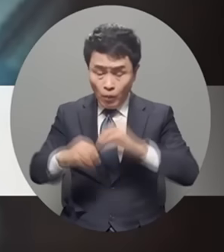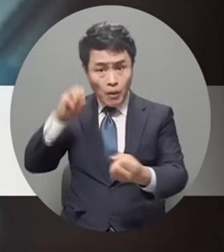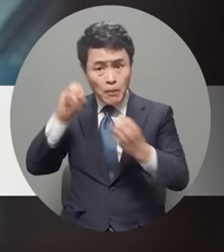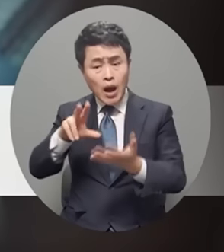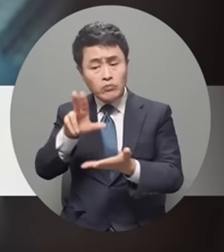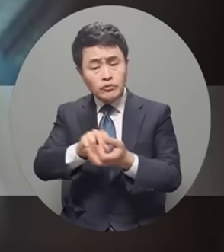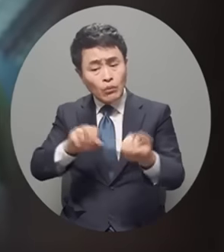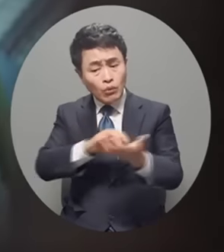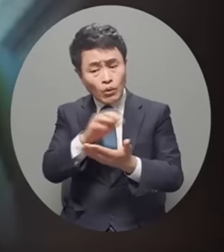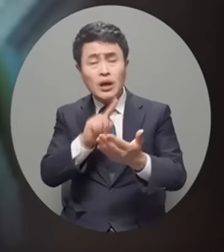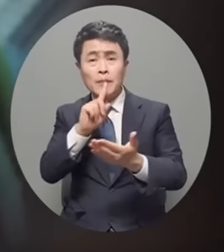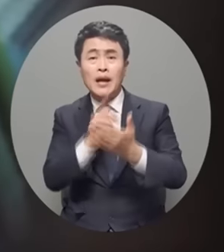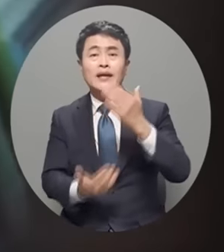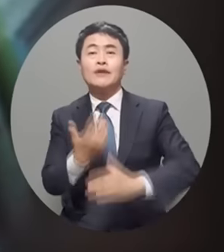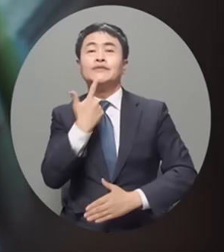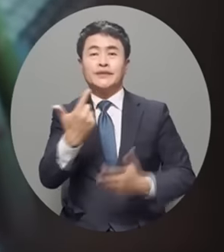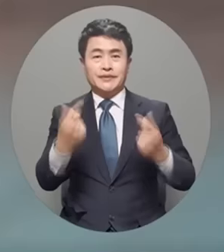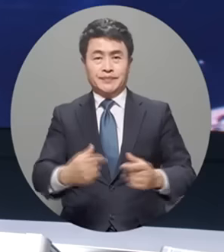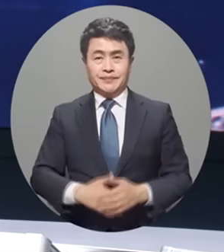진화에 나선 바 있습니다.